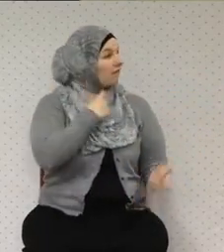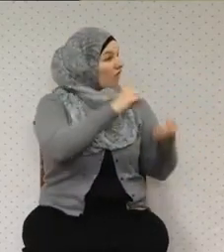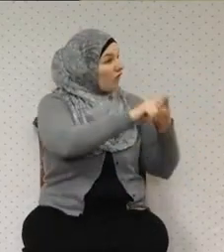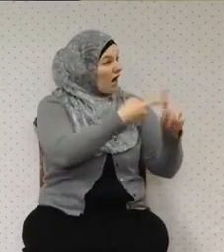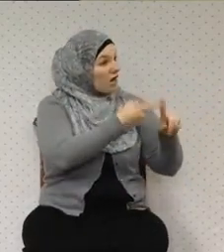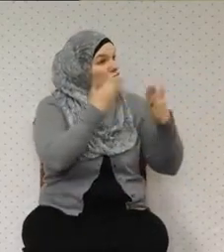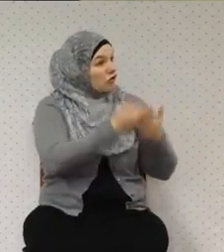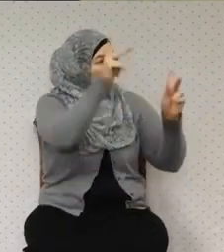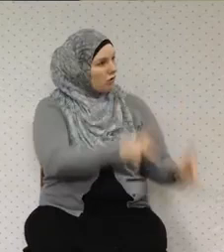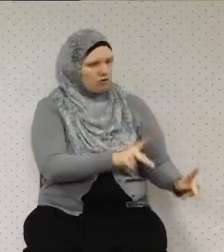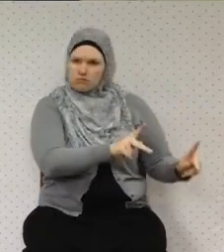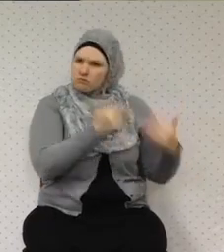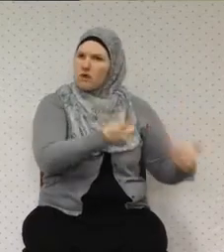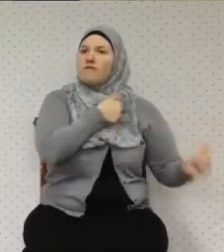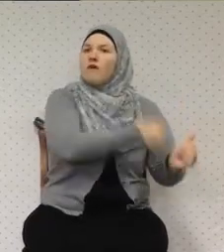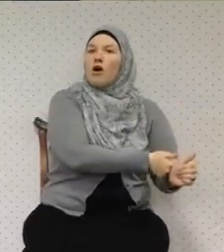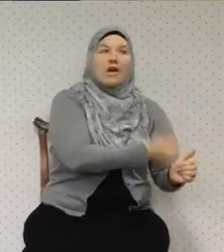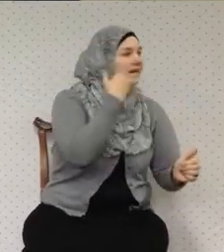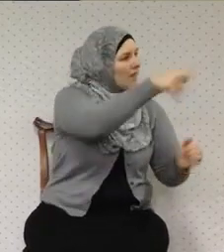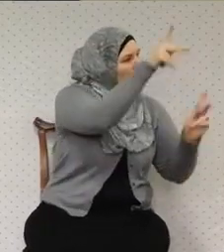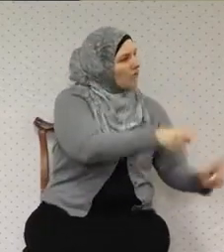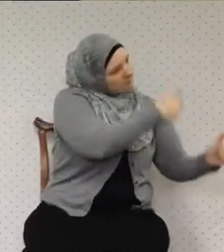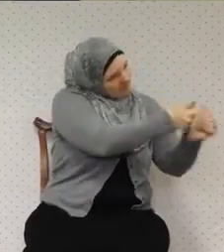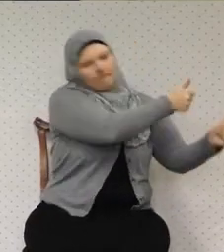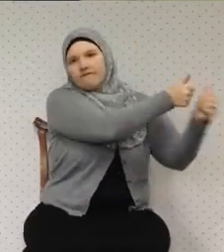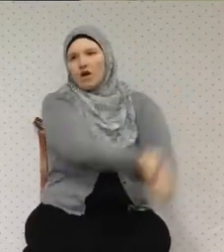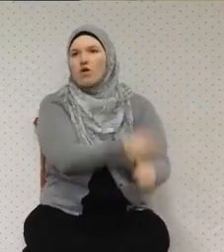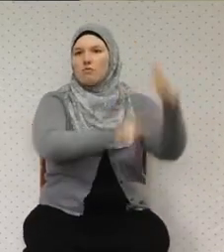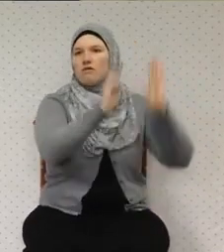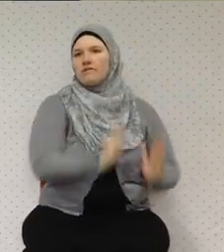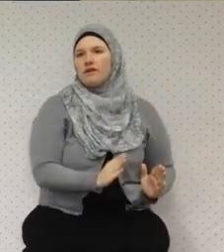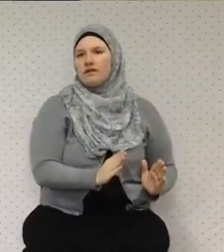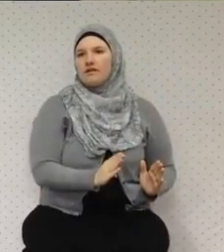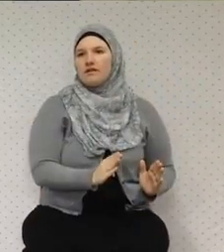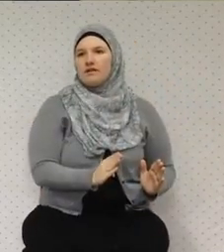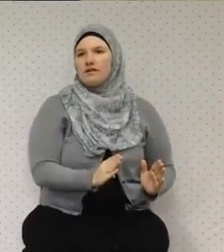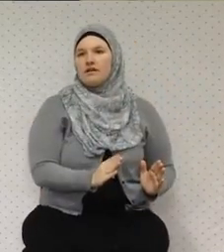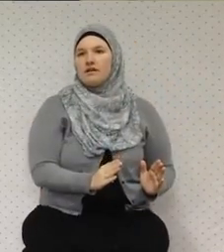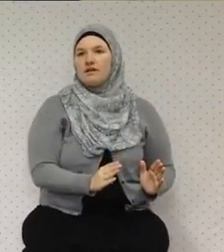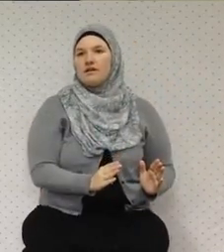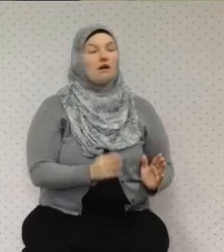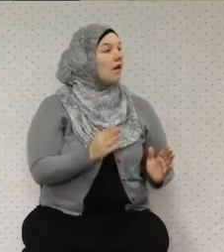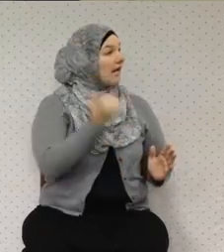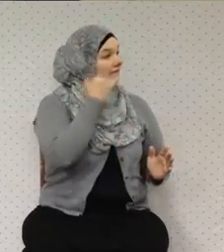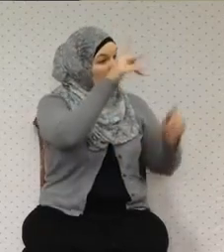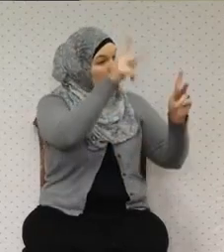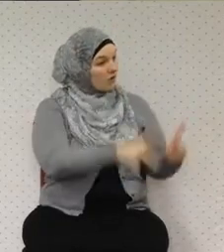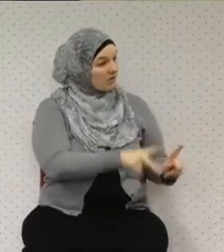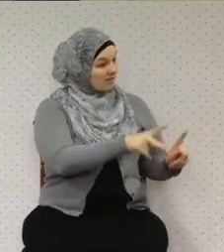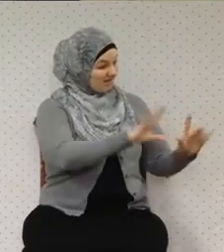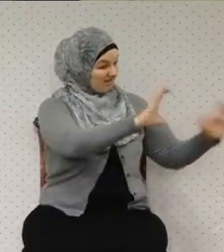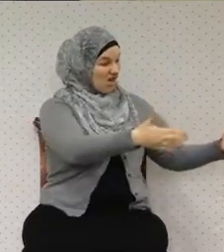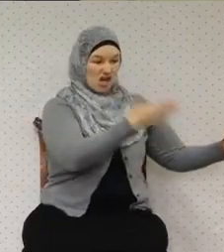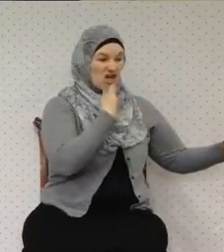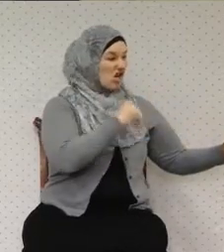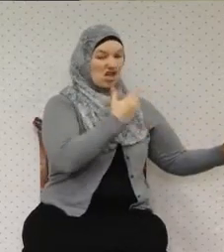Prophet ﷺ. Why? Because the person you follow is going to take you where he is going.